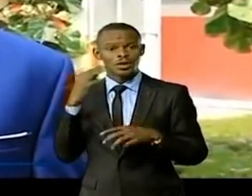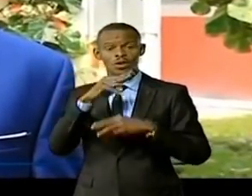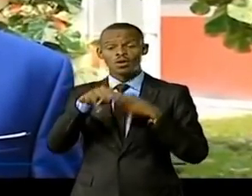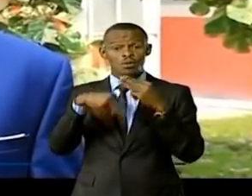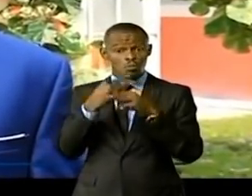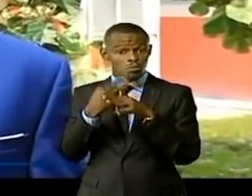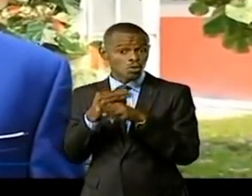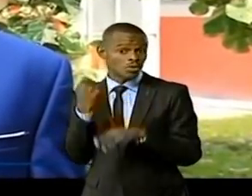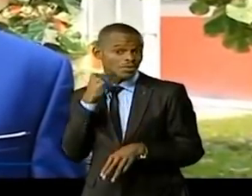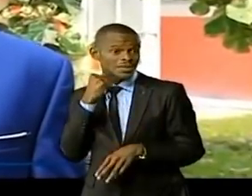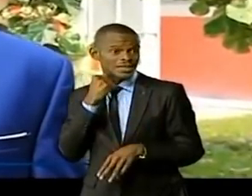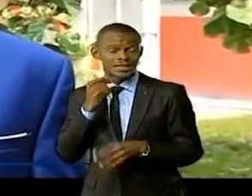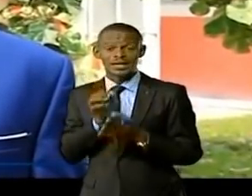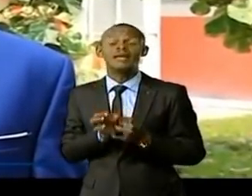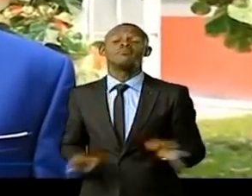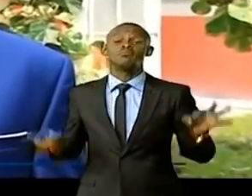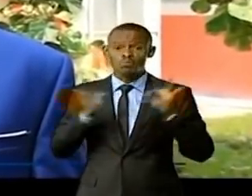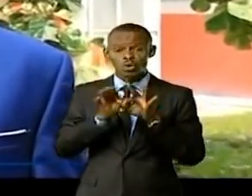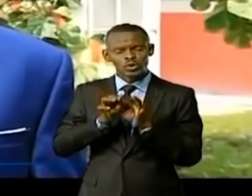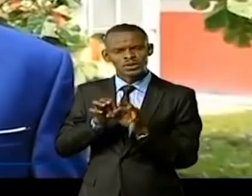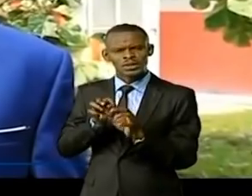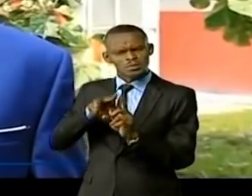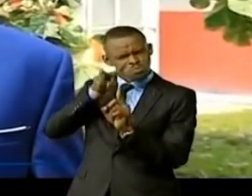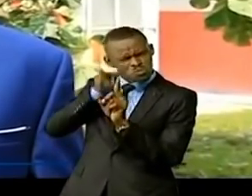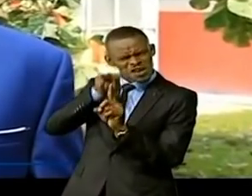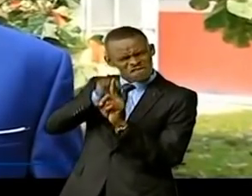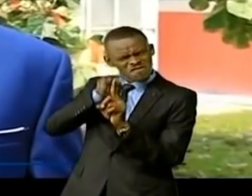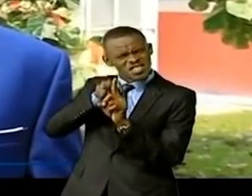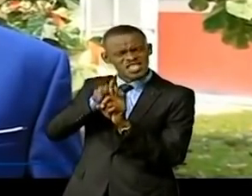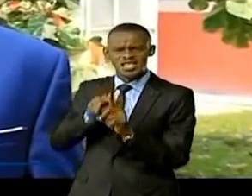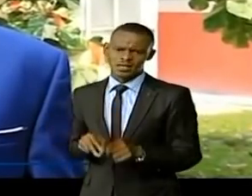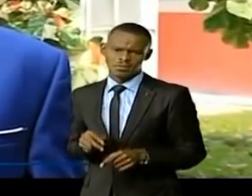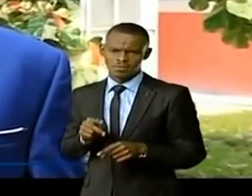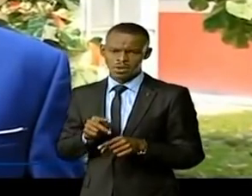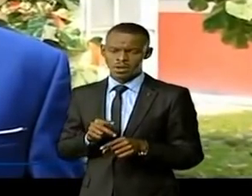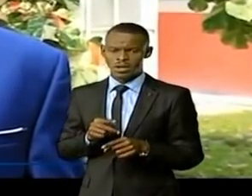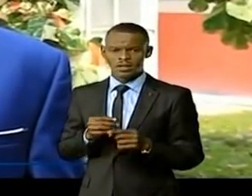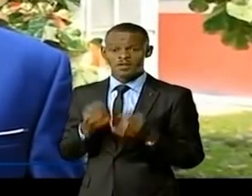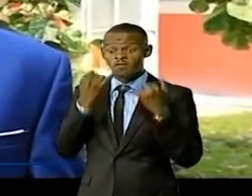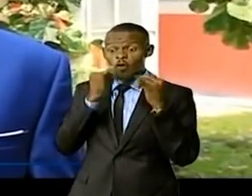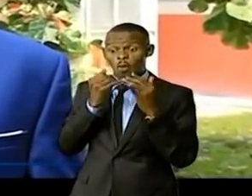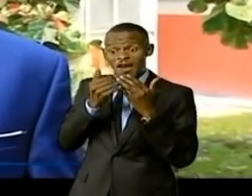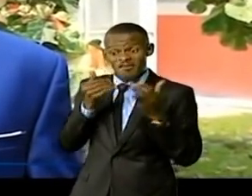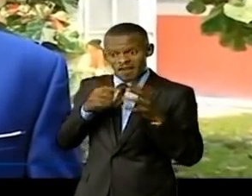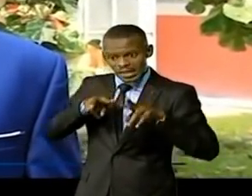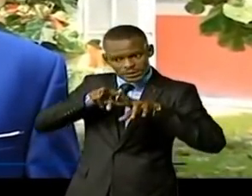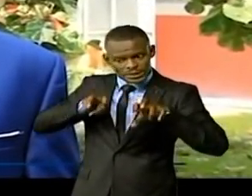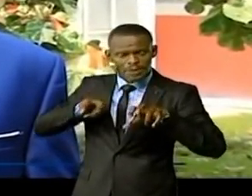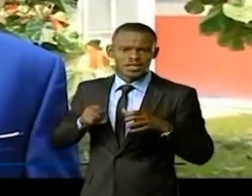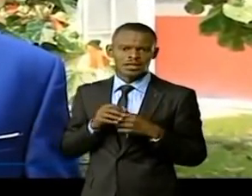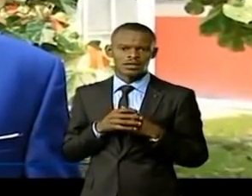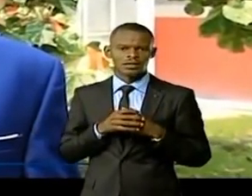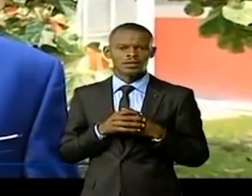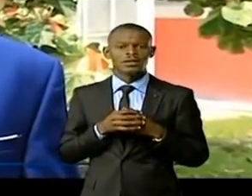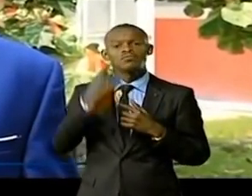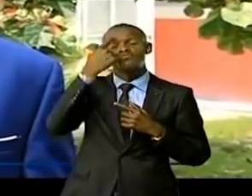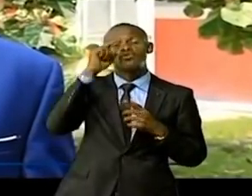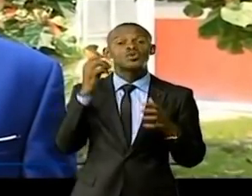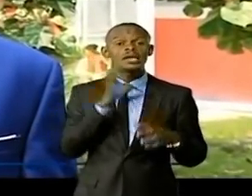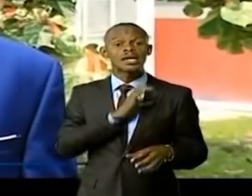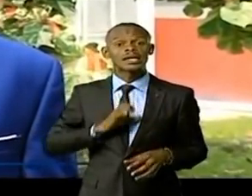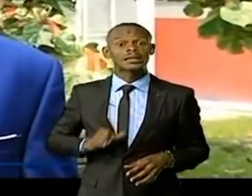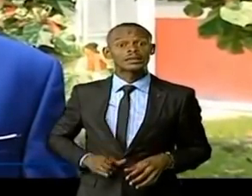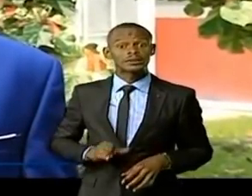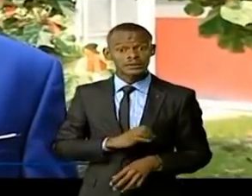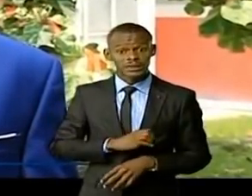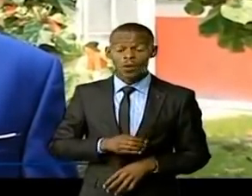un cancer qui est facilement prévenu parce qu'il prend du temps pour se manifester. Il est précédé